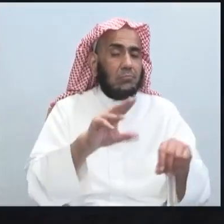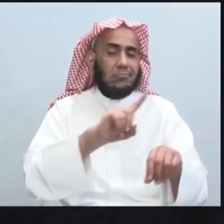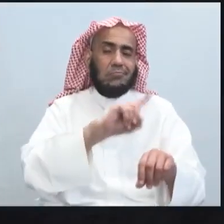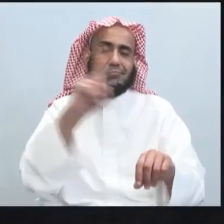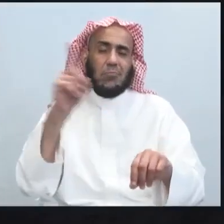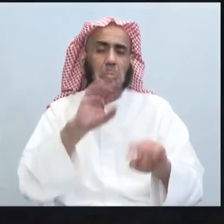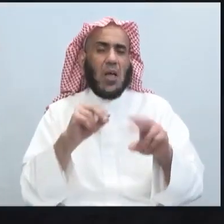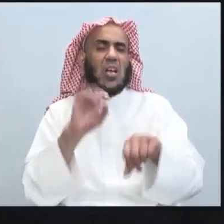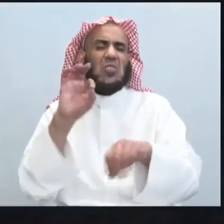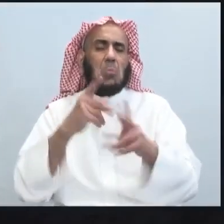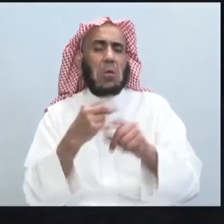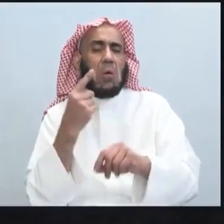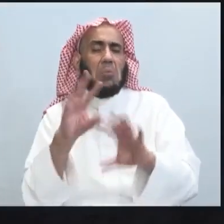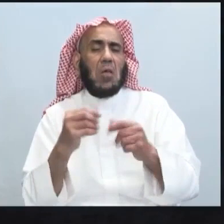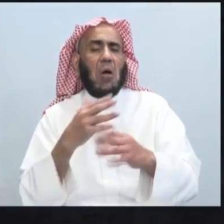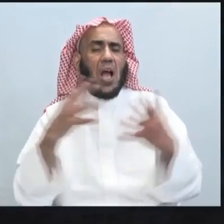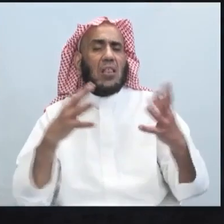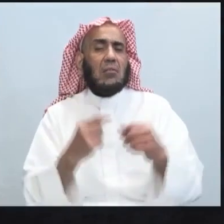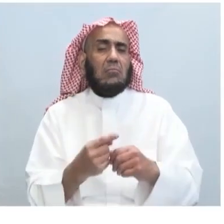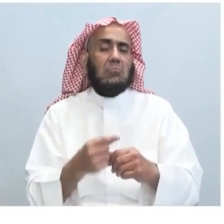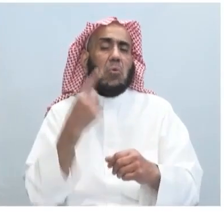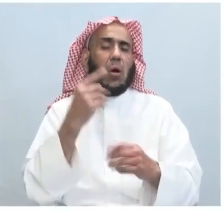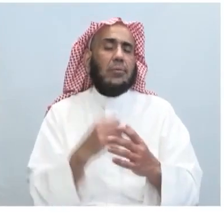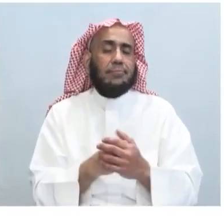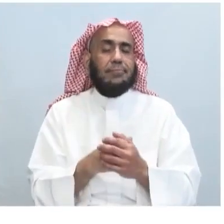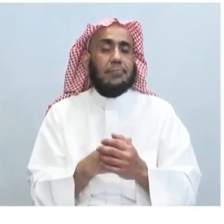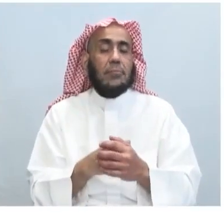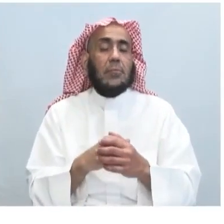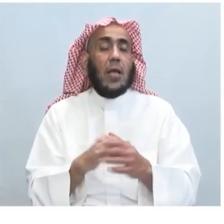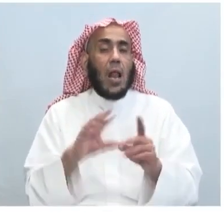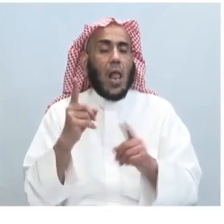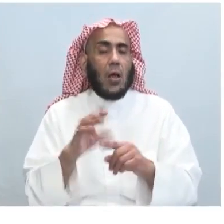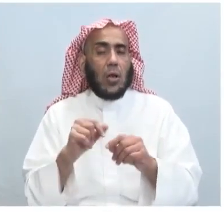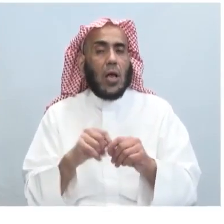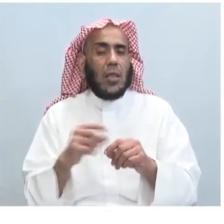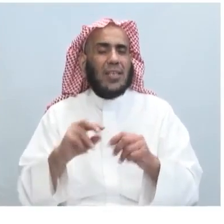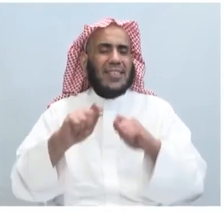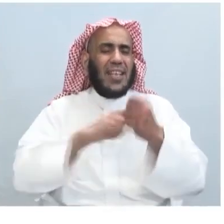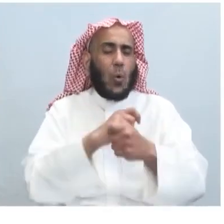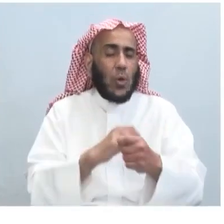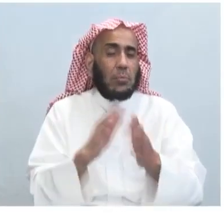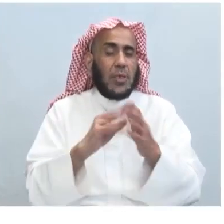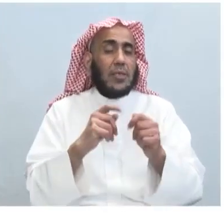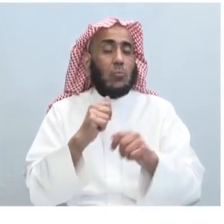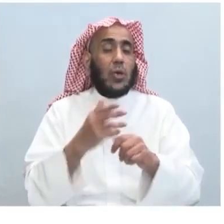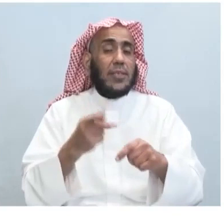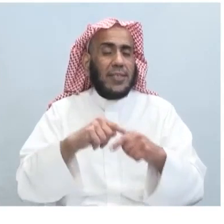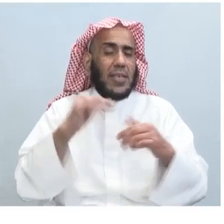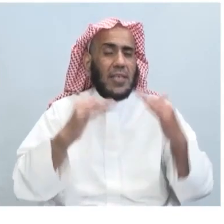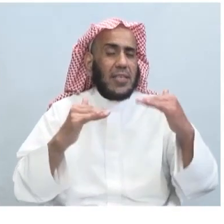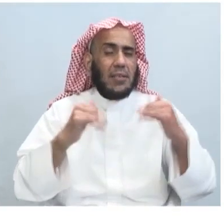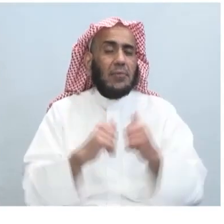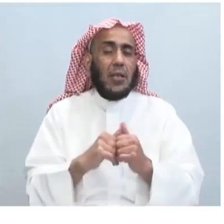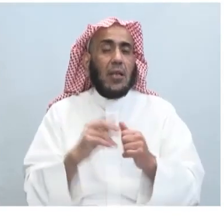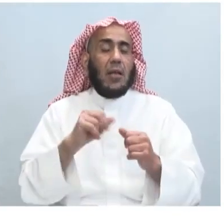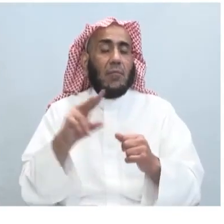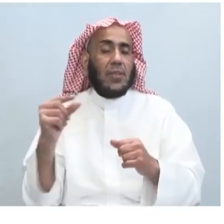متساويه بعضها صفر بعضها واحد بعضها اكثر من الواحد الواحد لكن عند التعويض بتراكيز المواد عند الاتزان